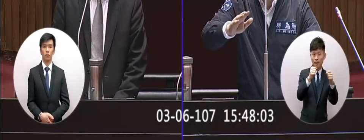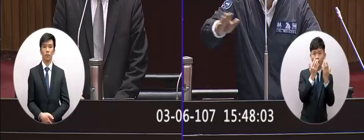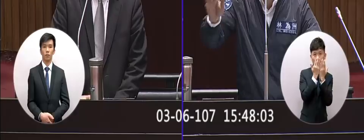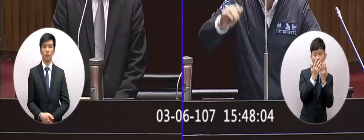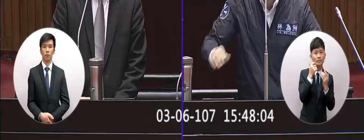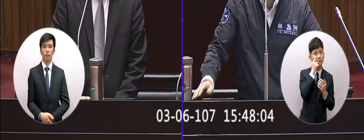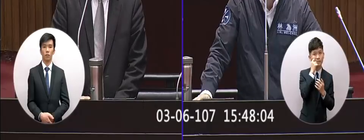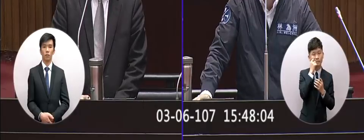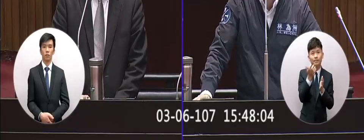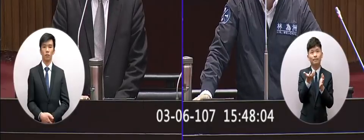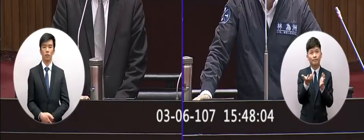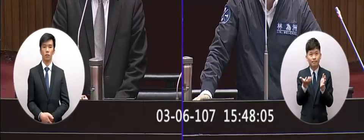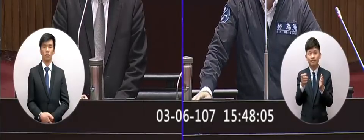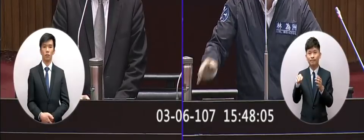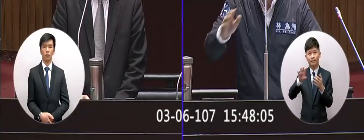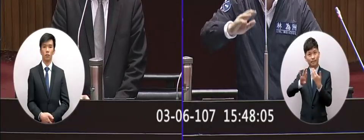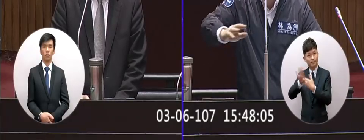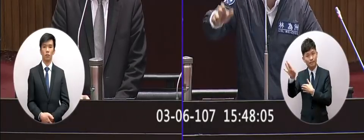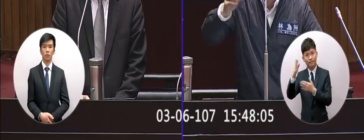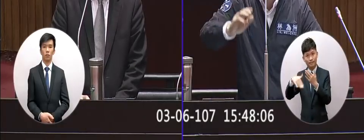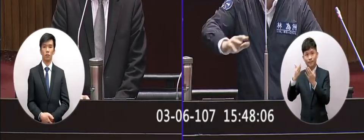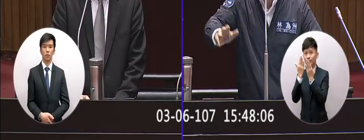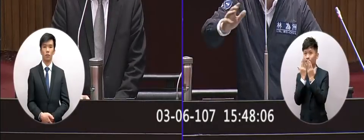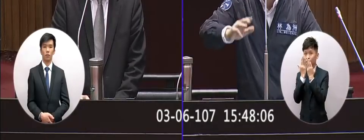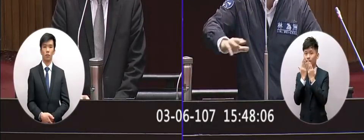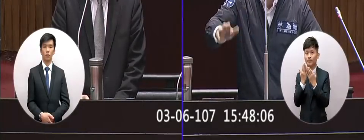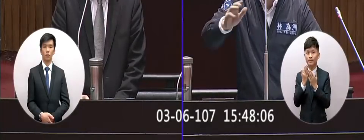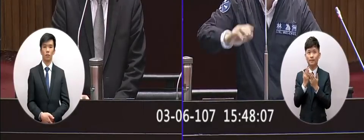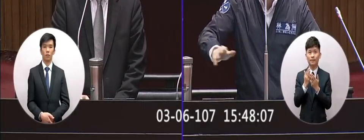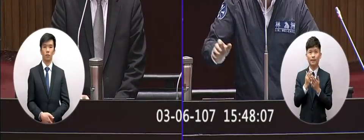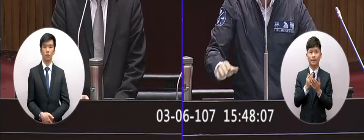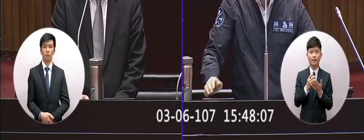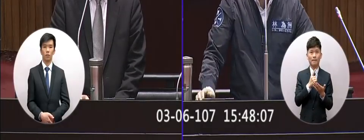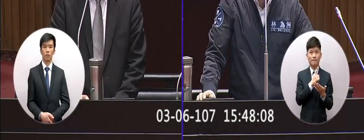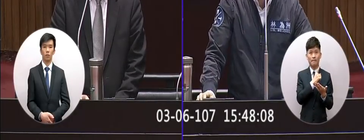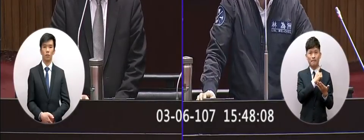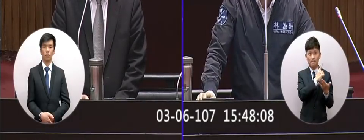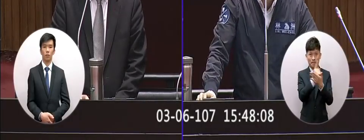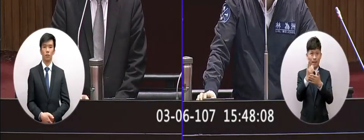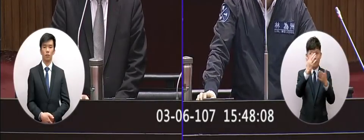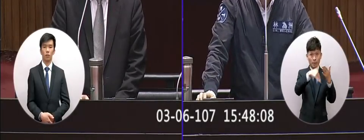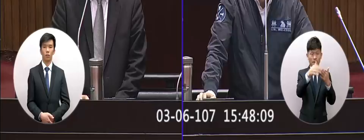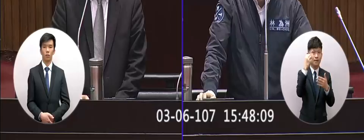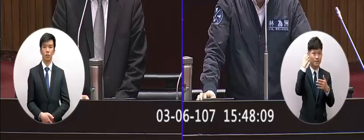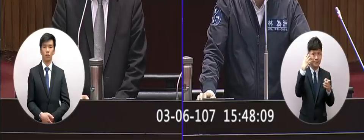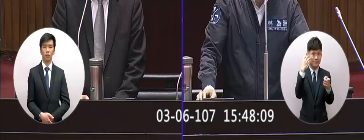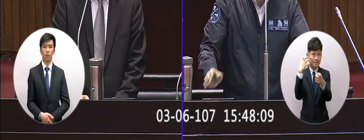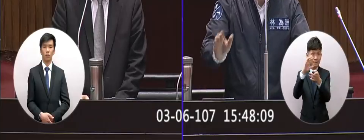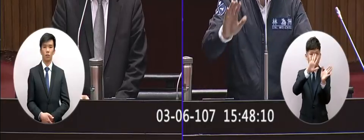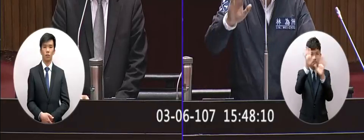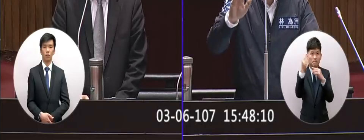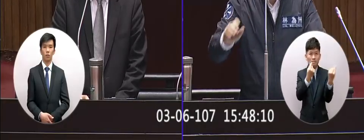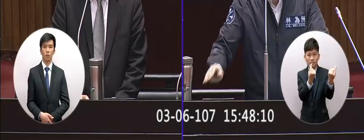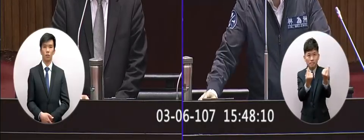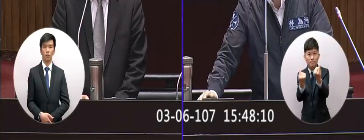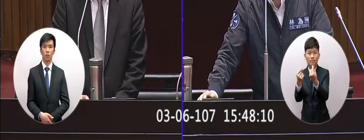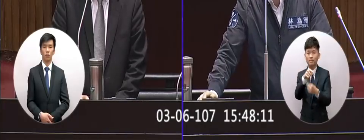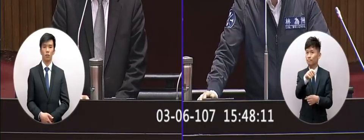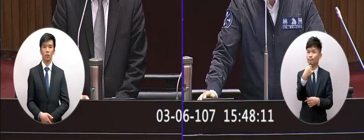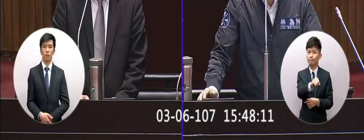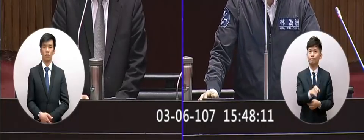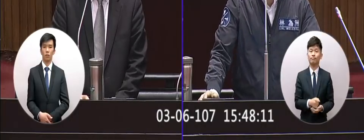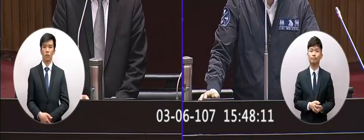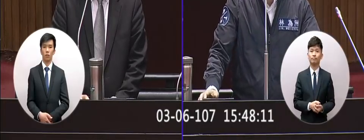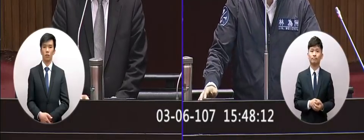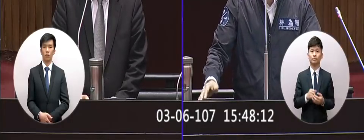边变成是一个普遍的现象，常常就是每一个新学校都有这种状况了。这个是不好的，